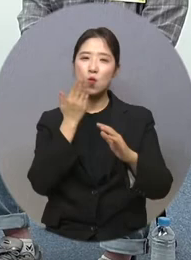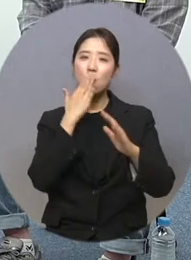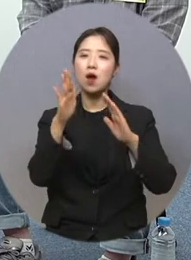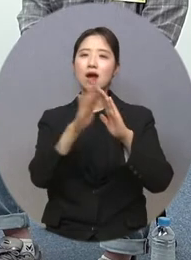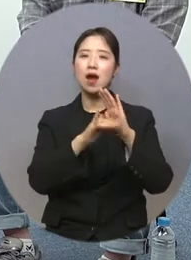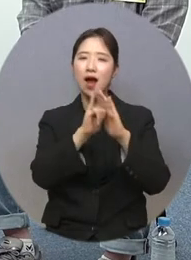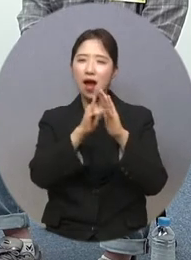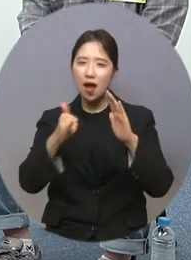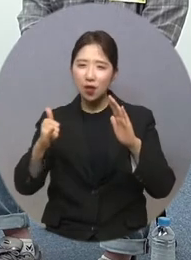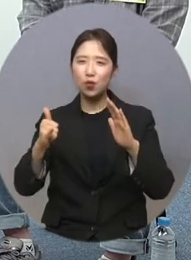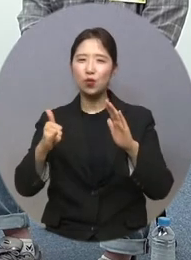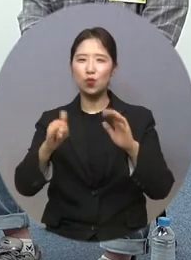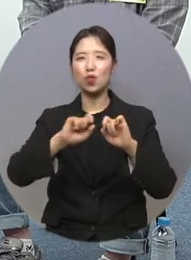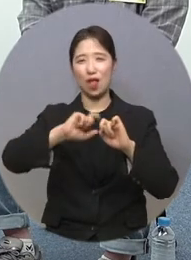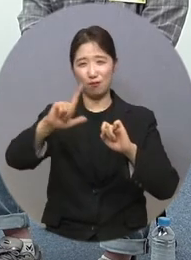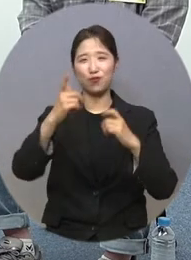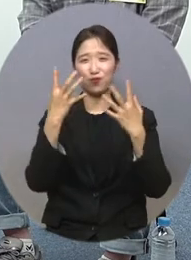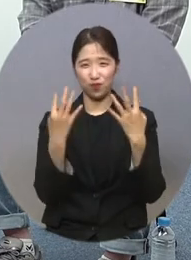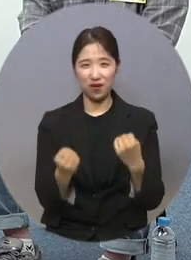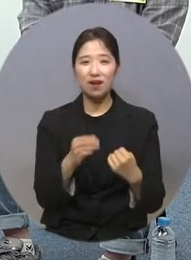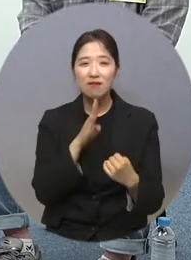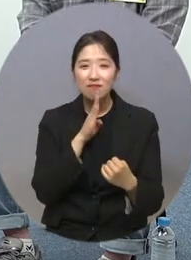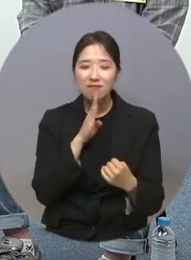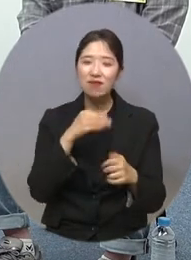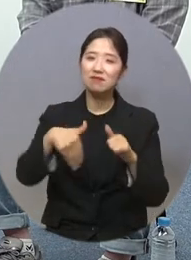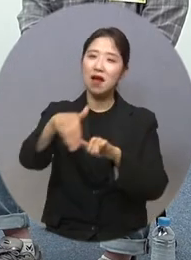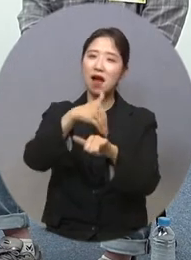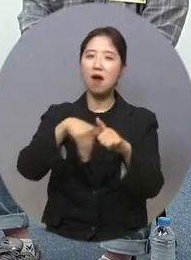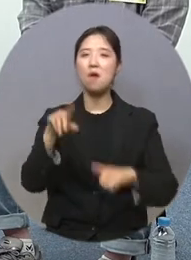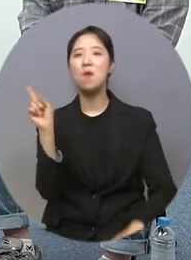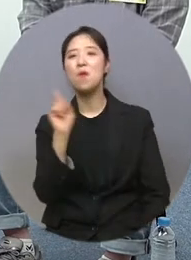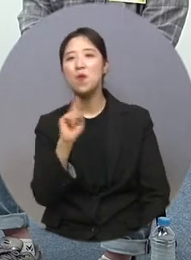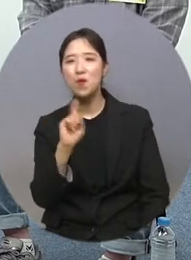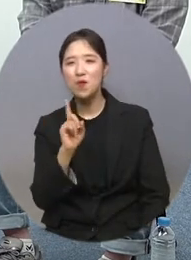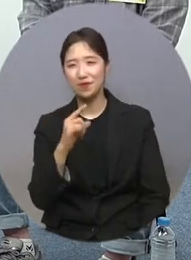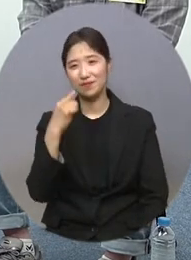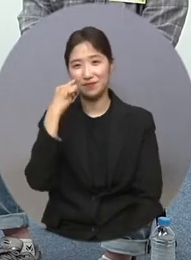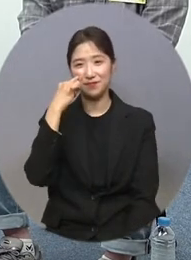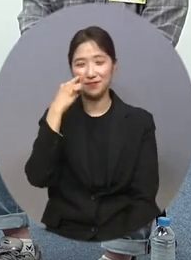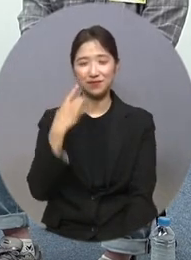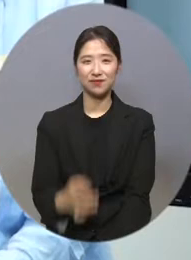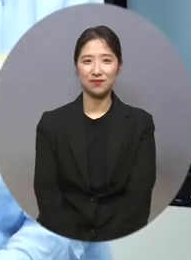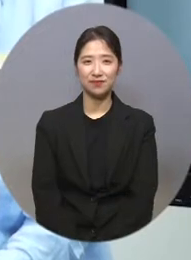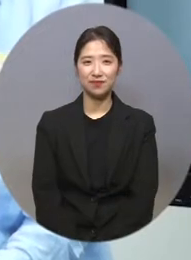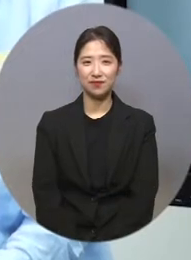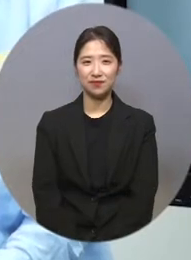주로 구성이셨을 가족 안에서의 상황은 좀 어떠셨는지 그런 얘기도 좀 궁금하네요.